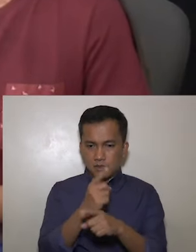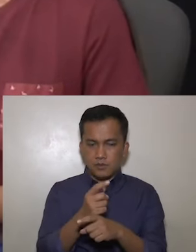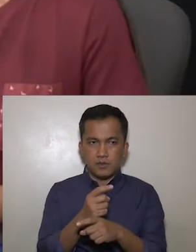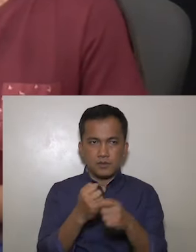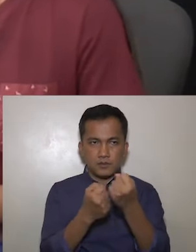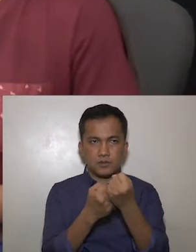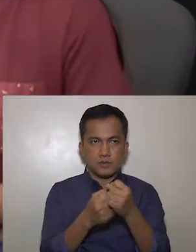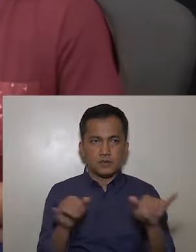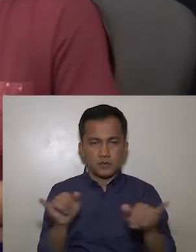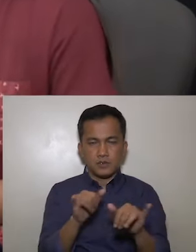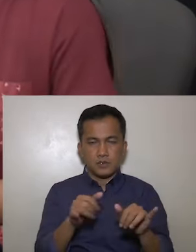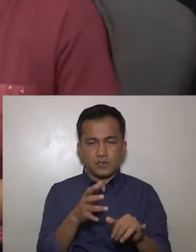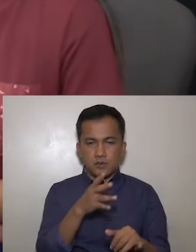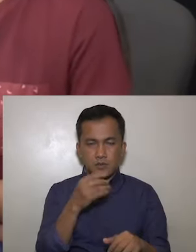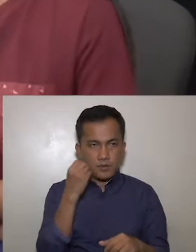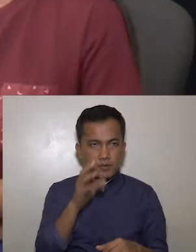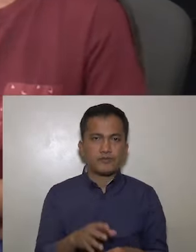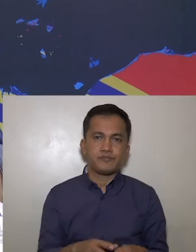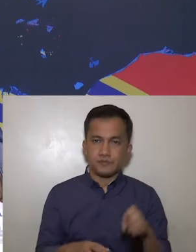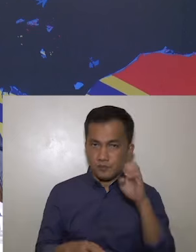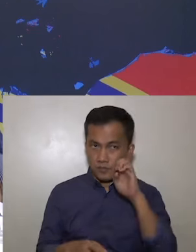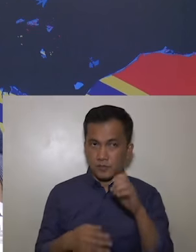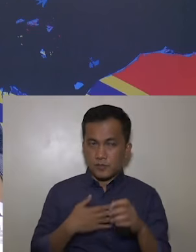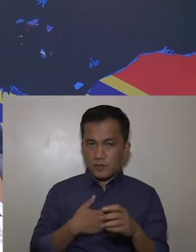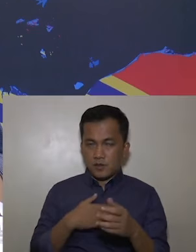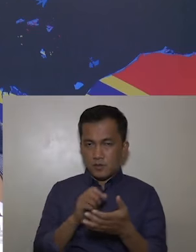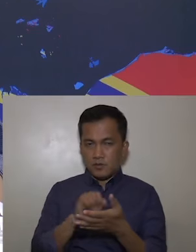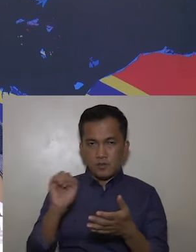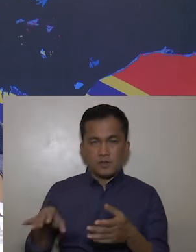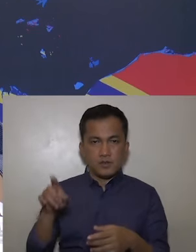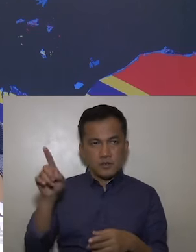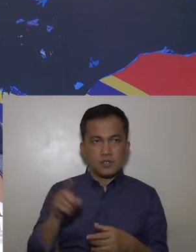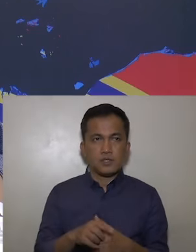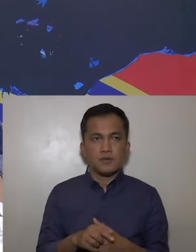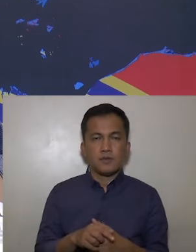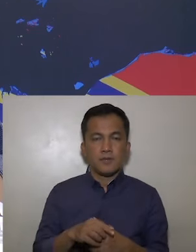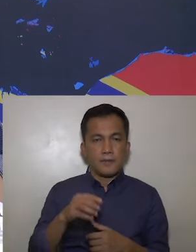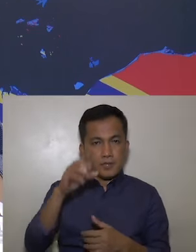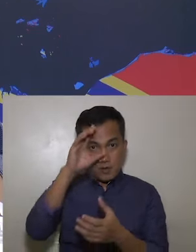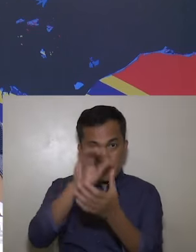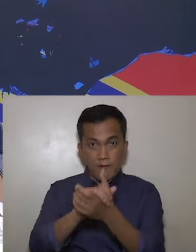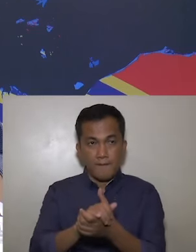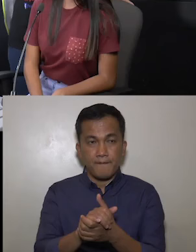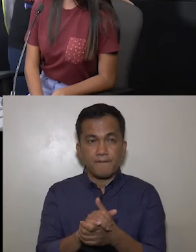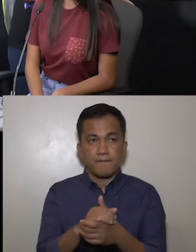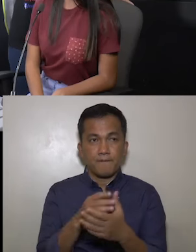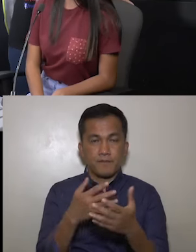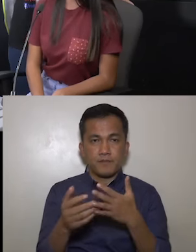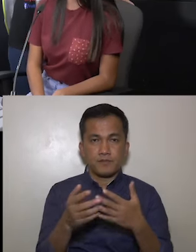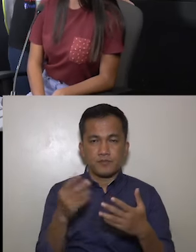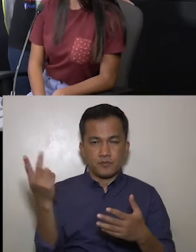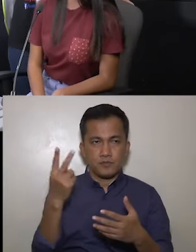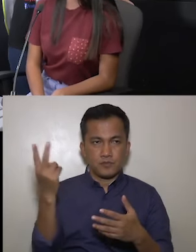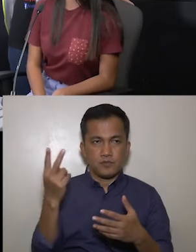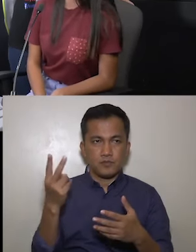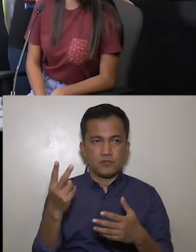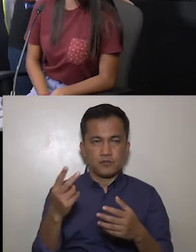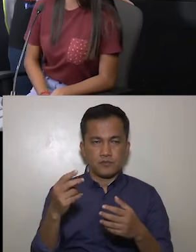nagbibigyan ng tamang suporta, pati ba naman mama ko pa uwin. Ma'am Emily, gusto mo pa-deport natin to si Mister? Pwede dalawa po sila. Opo, dalawa